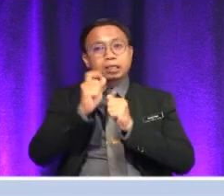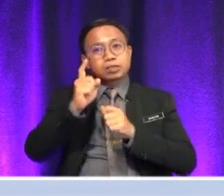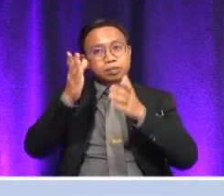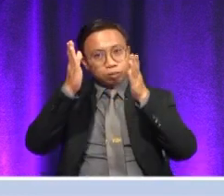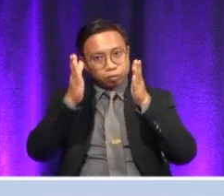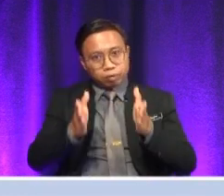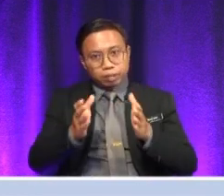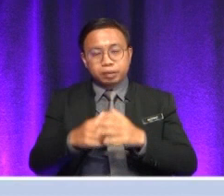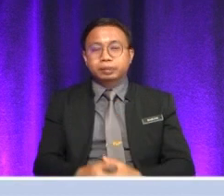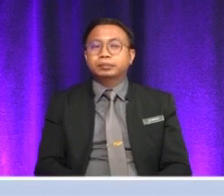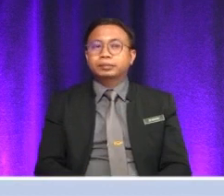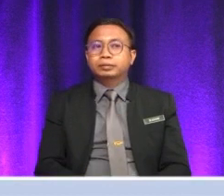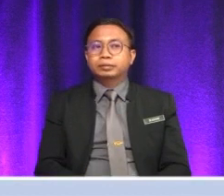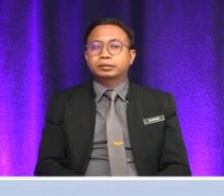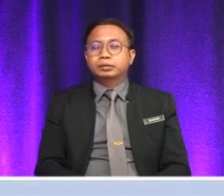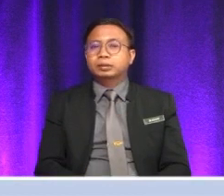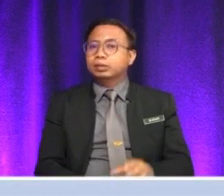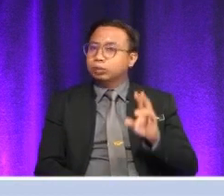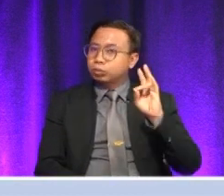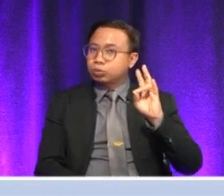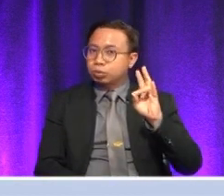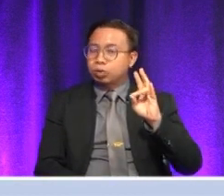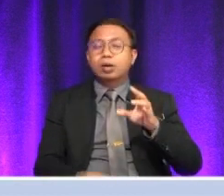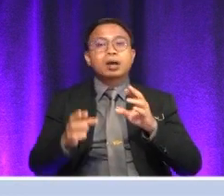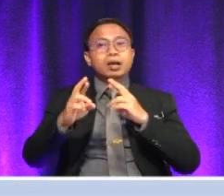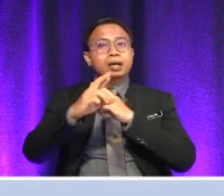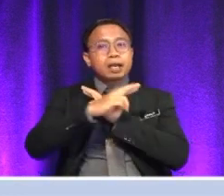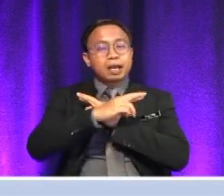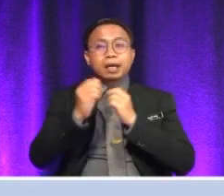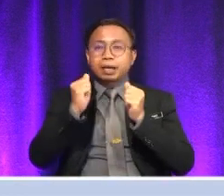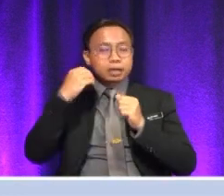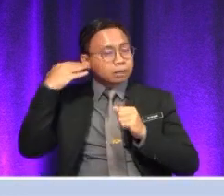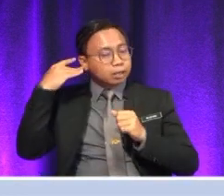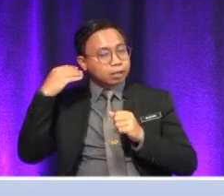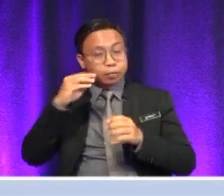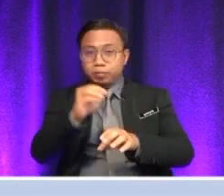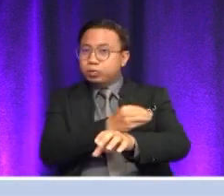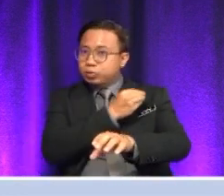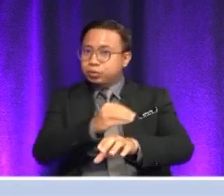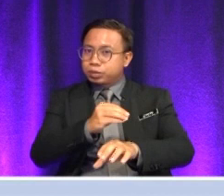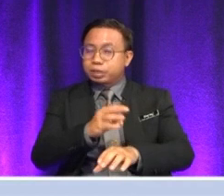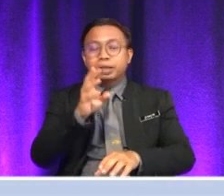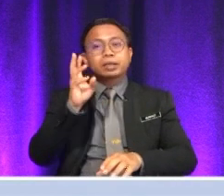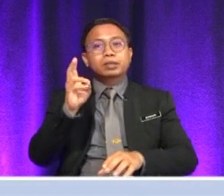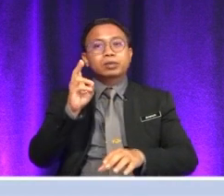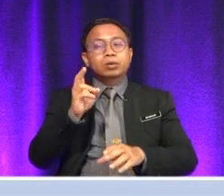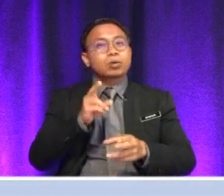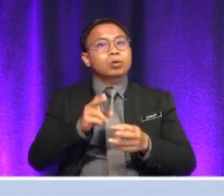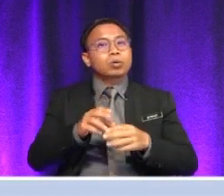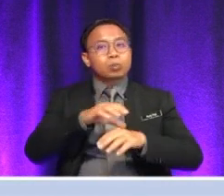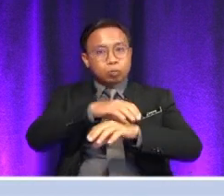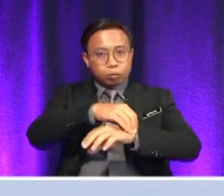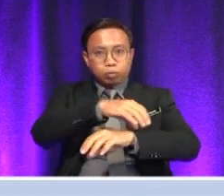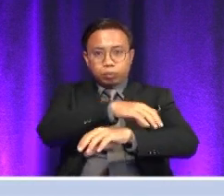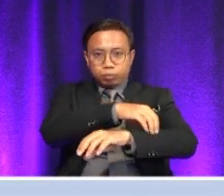kena cakap dengan seseorang. Okey, ketujuh berehat dengan muzik. Dengan muzik. Okey, lepas tu kita kena berurut